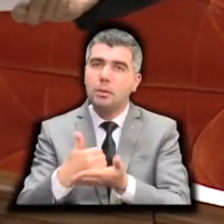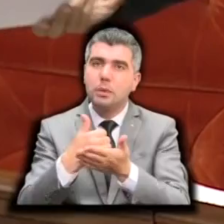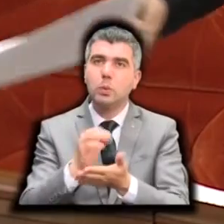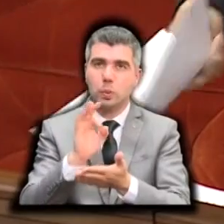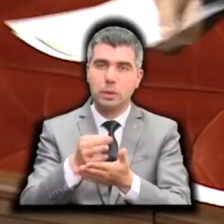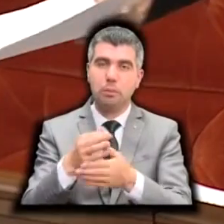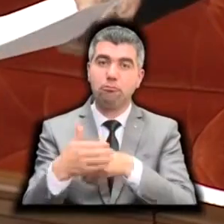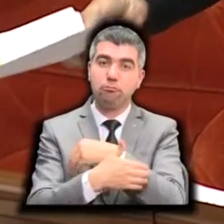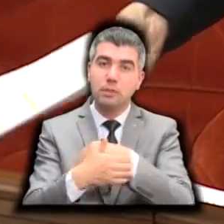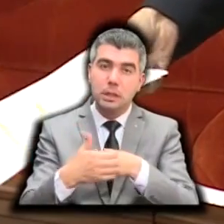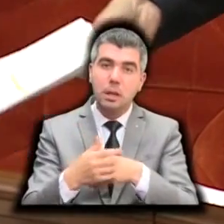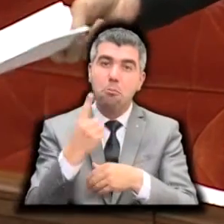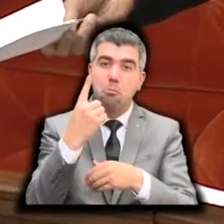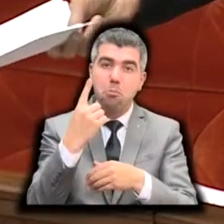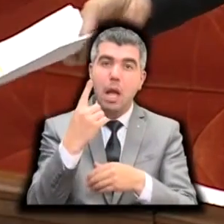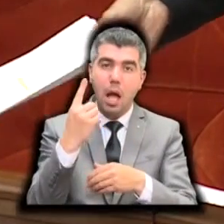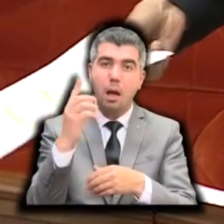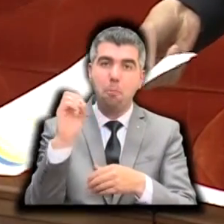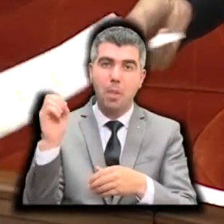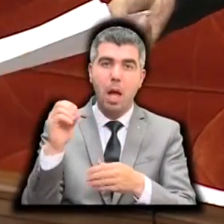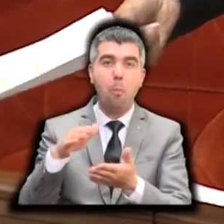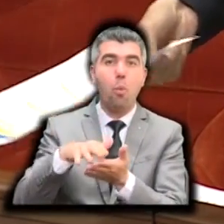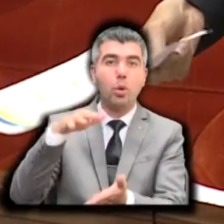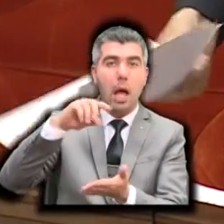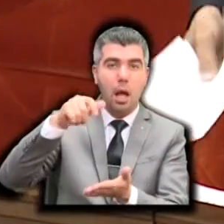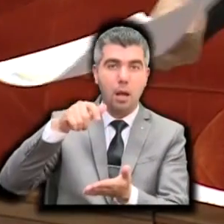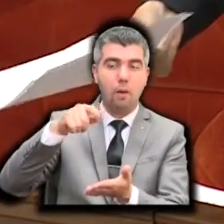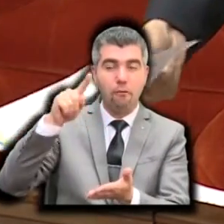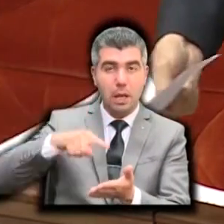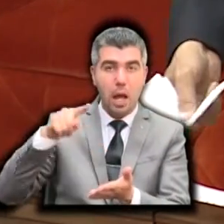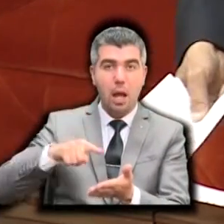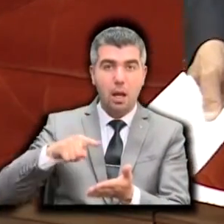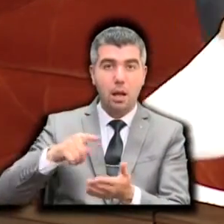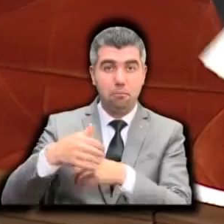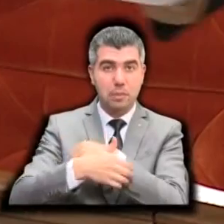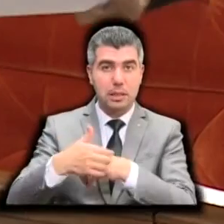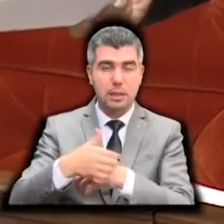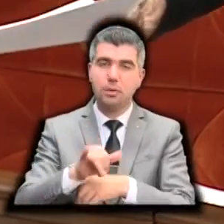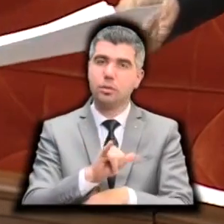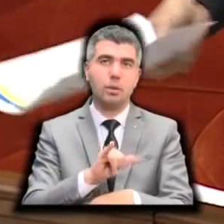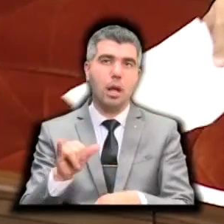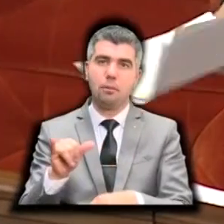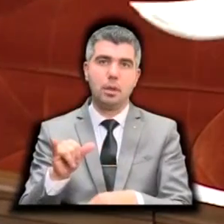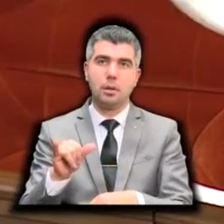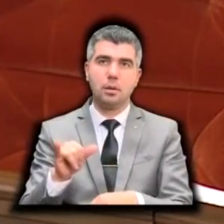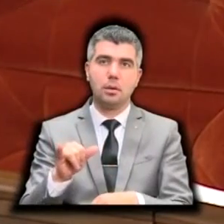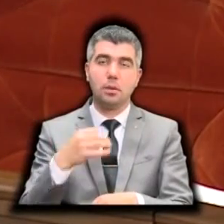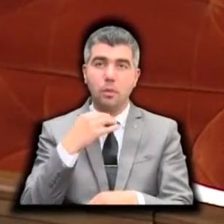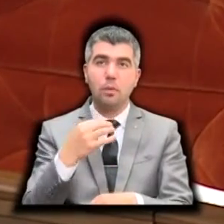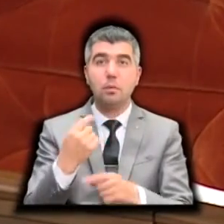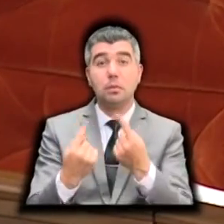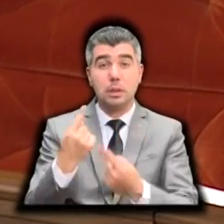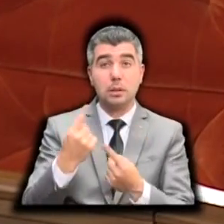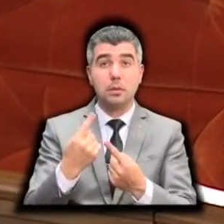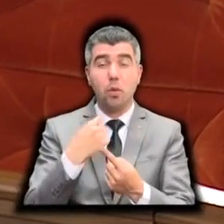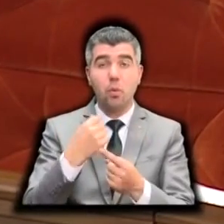اللي عنده 100 بوطه في النهار تيستعمل بها يجبد من البيره، ماشي الفقير هادو تيديوهم. ولكن ما يمكنش